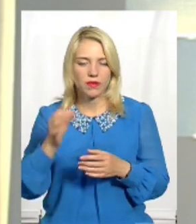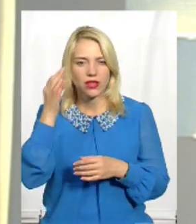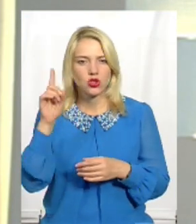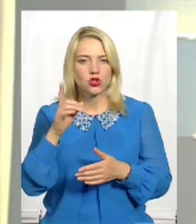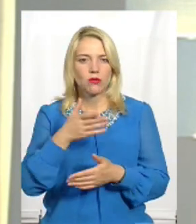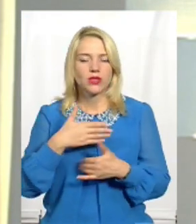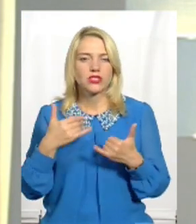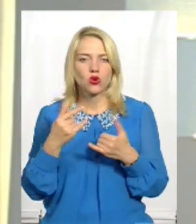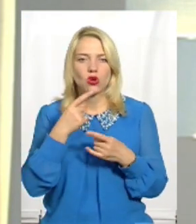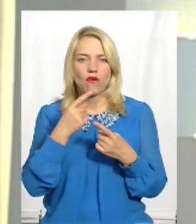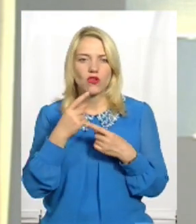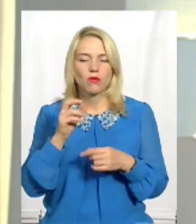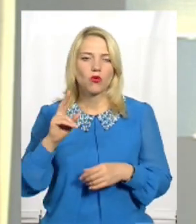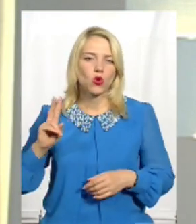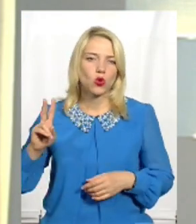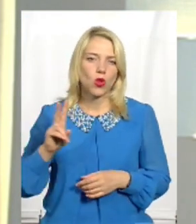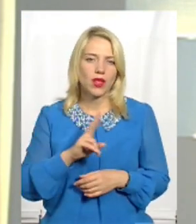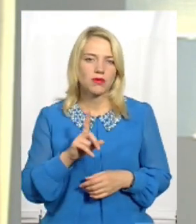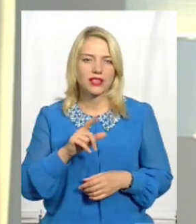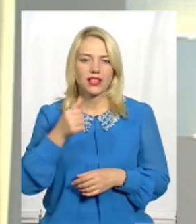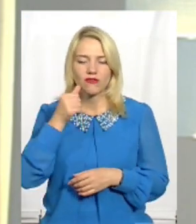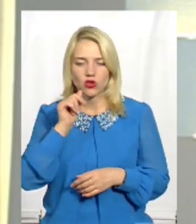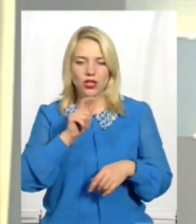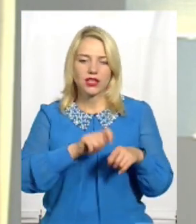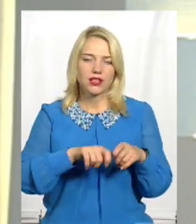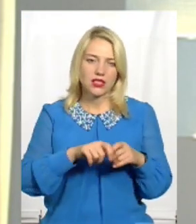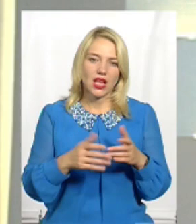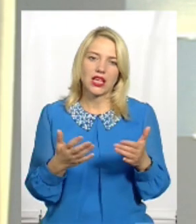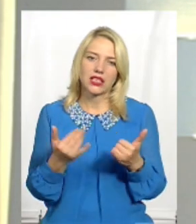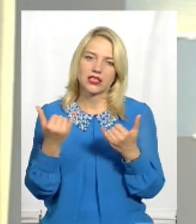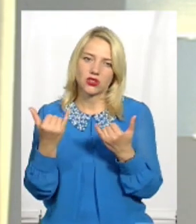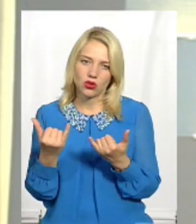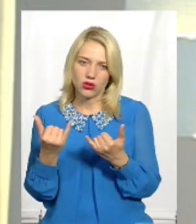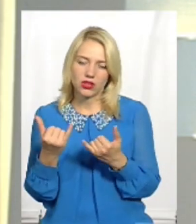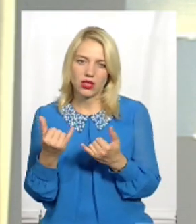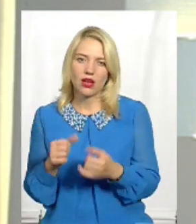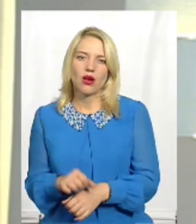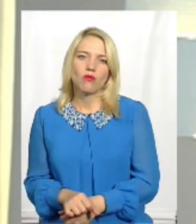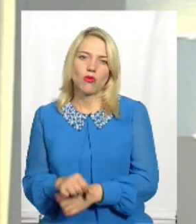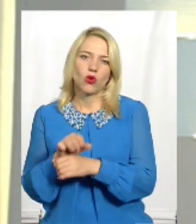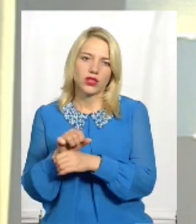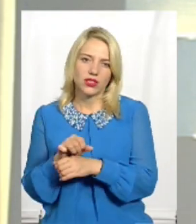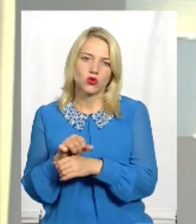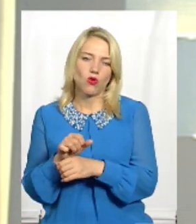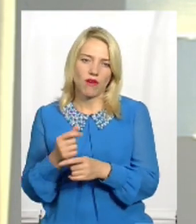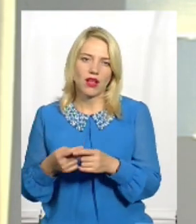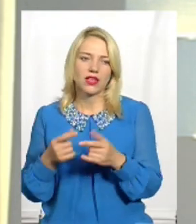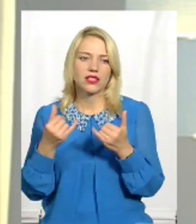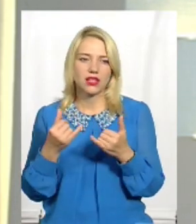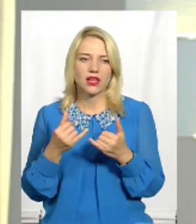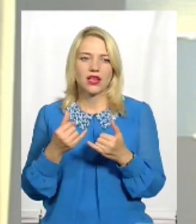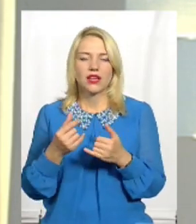сьогодні ми говорили про тролейбуси, які вчора тестували і які сьогодні протестували.